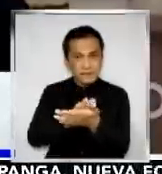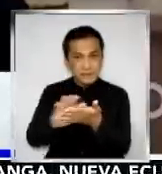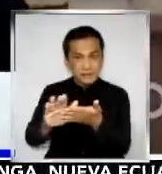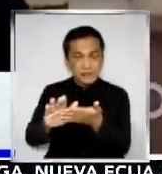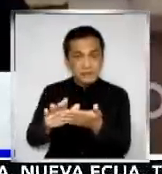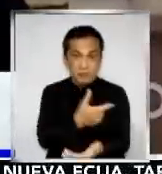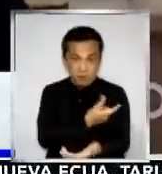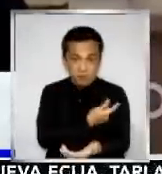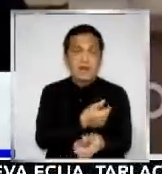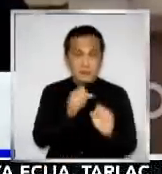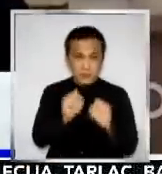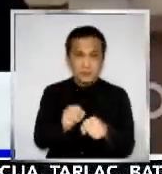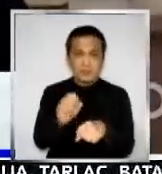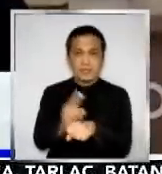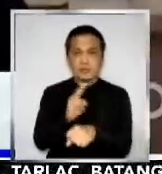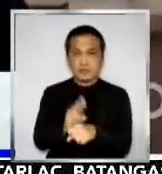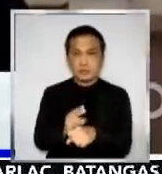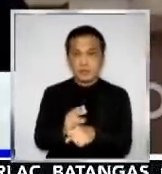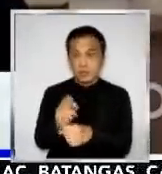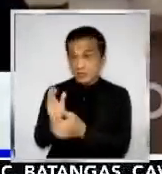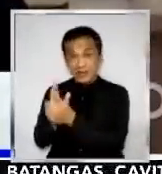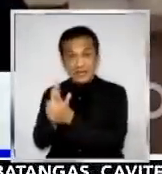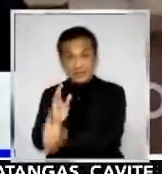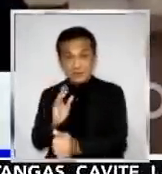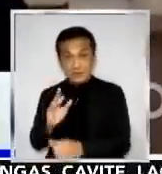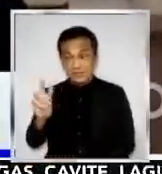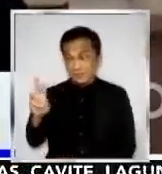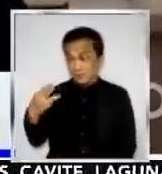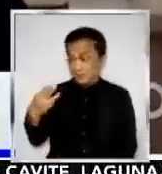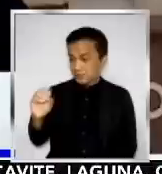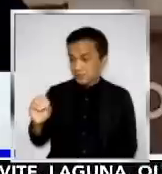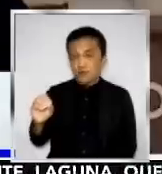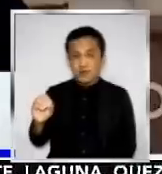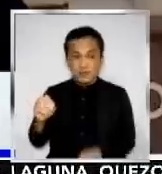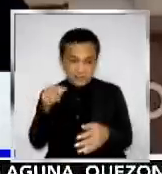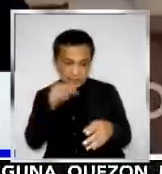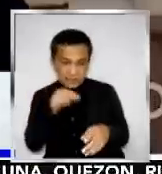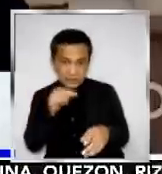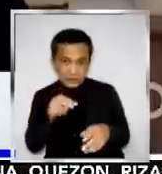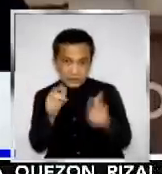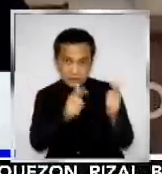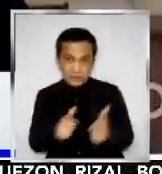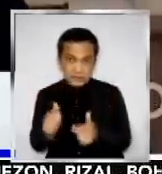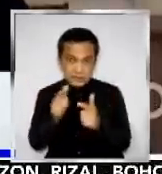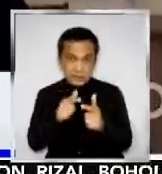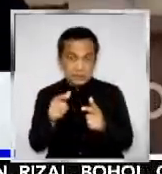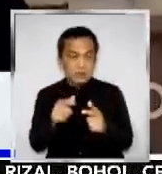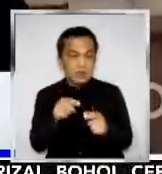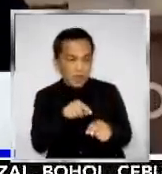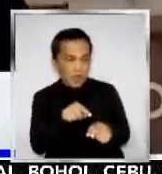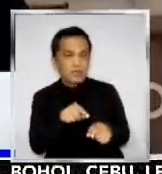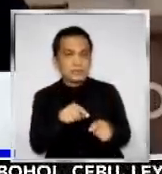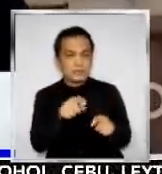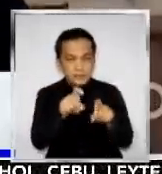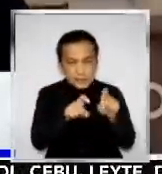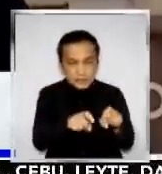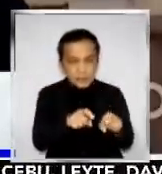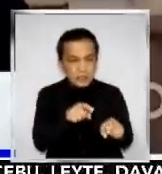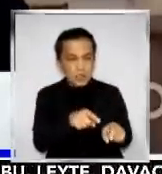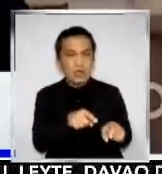naman po ng mga eksperto ng WHO at UNICEF sa logistics management. At na-test naman po nila na itong mga